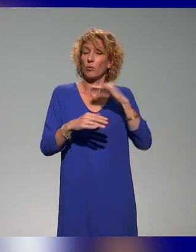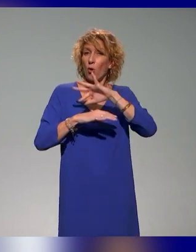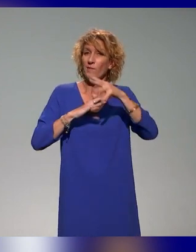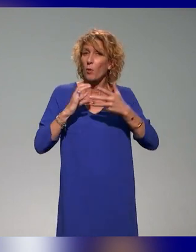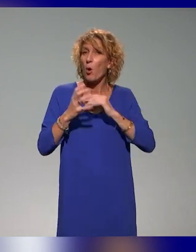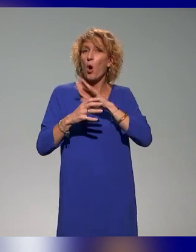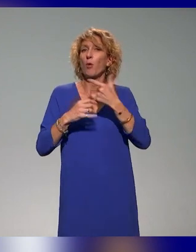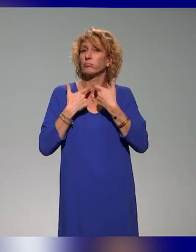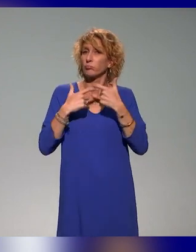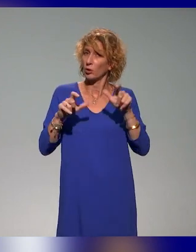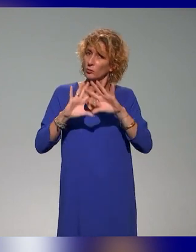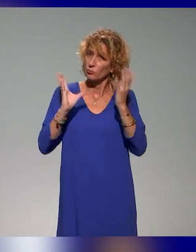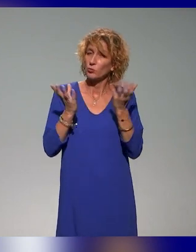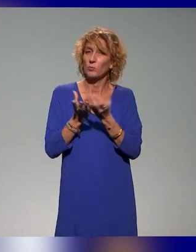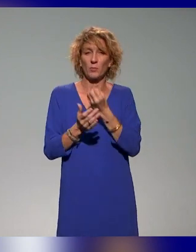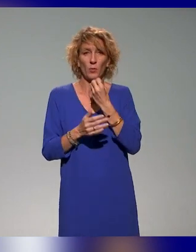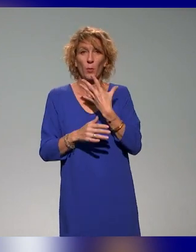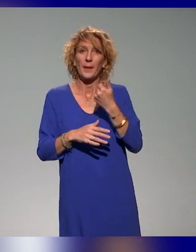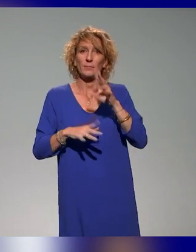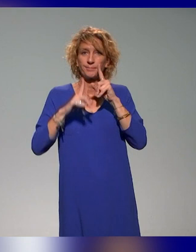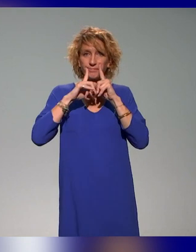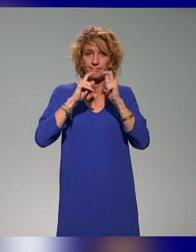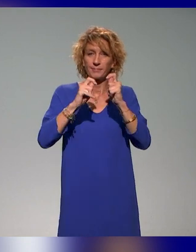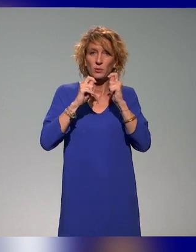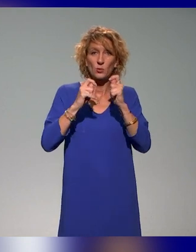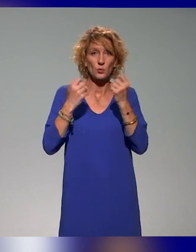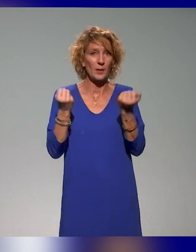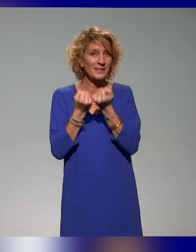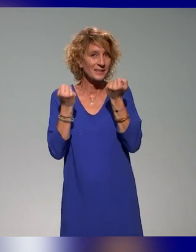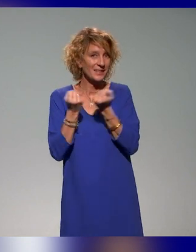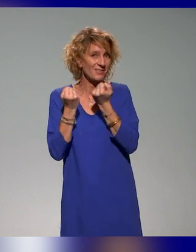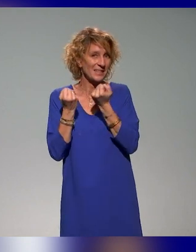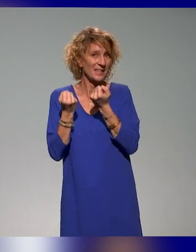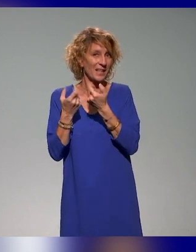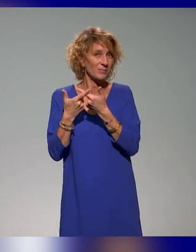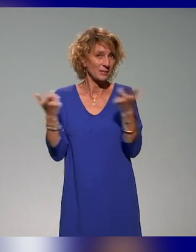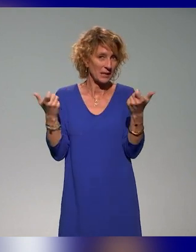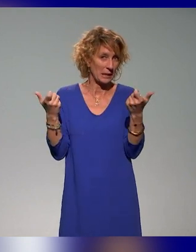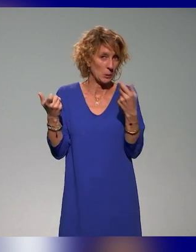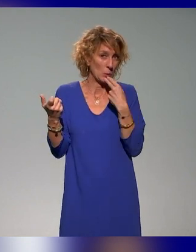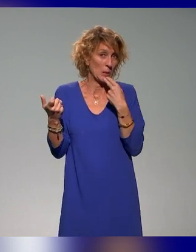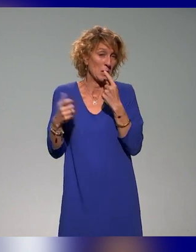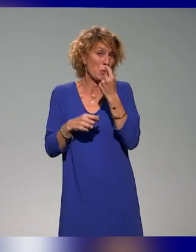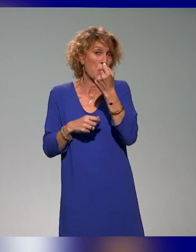satisfaisant. Mais il faut faire attention à certaines activités qui sont peu utilisables et ou